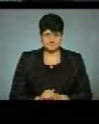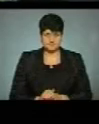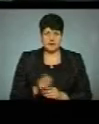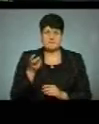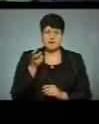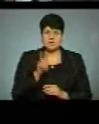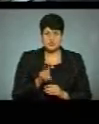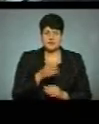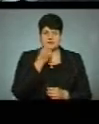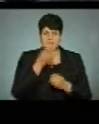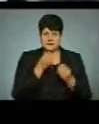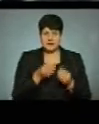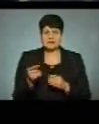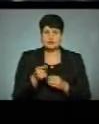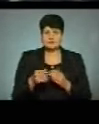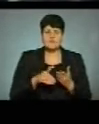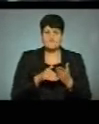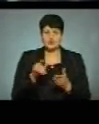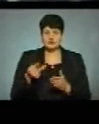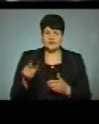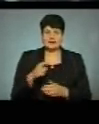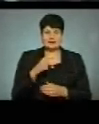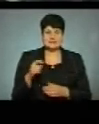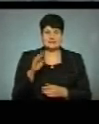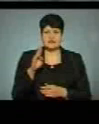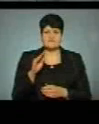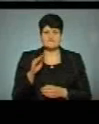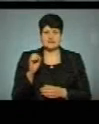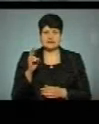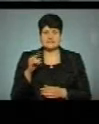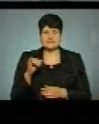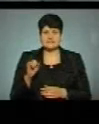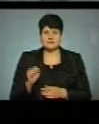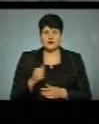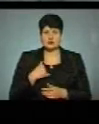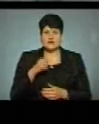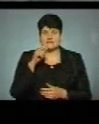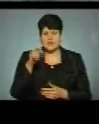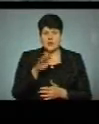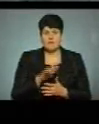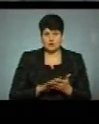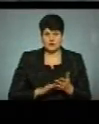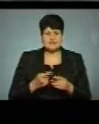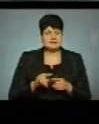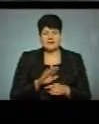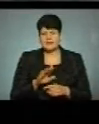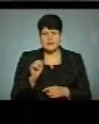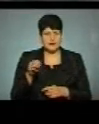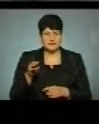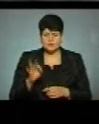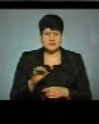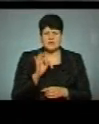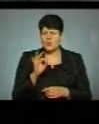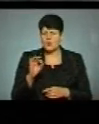Прийшла покласти квіти й тернопільська волонтерка Христина Фаціца. У нас війна продовжується. Це не АТО і не